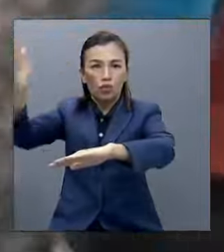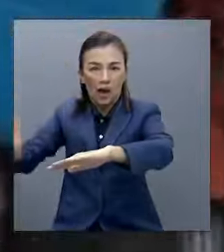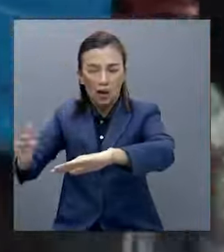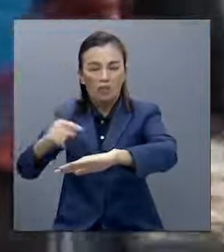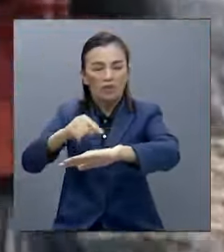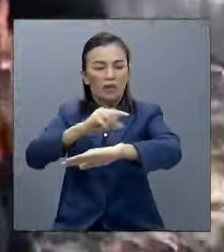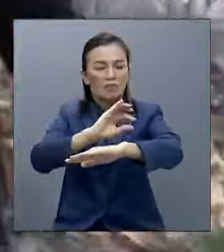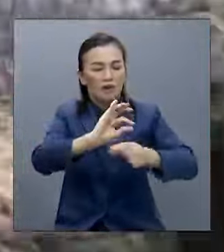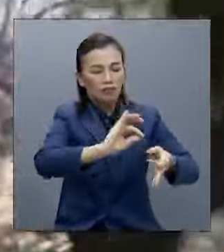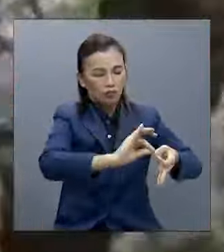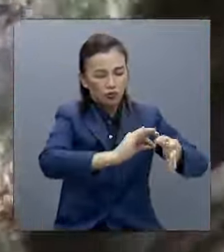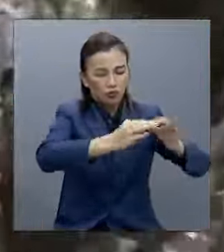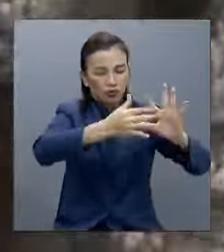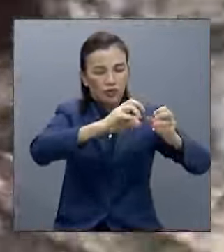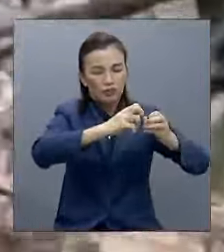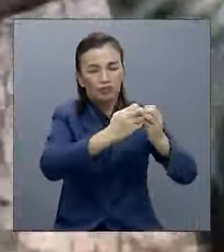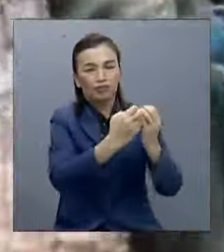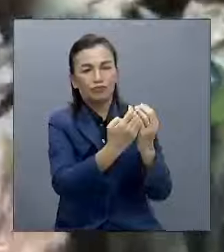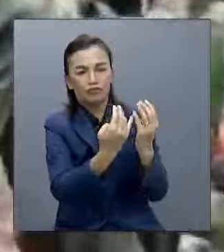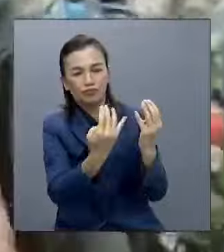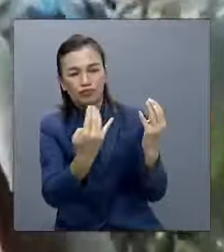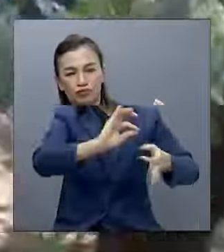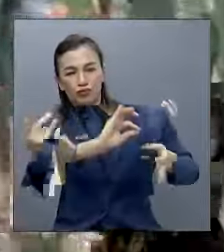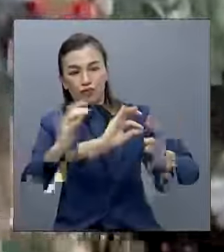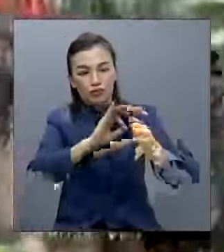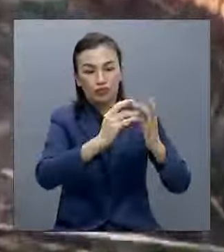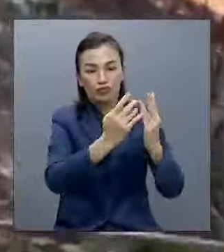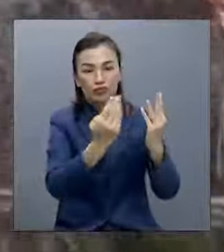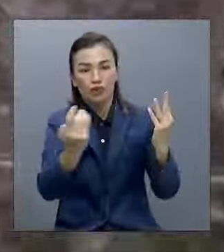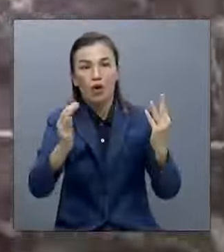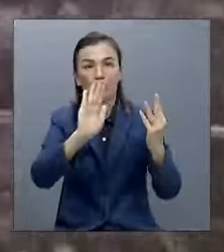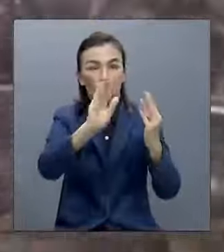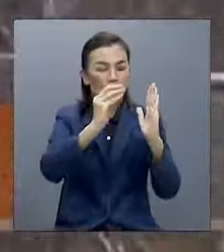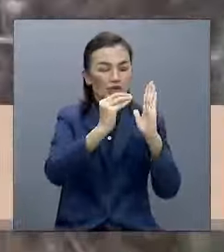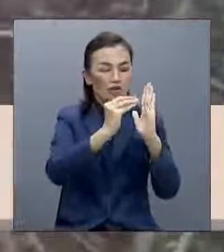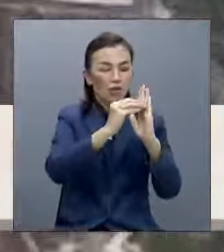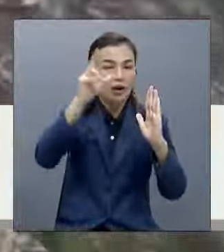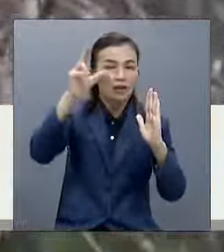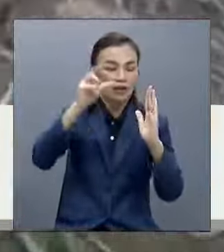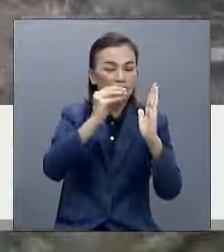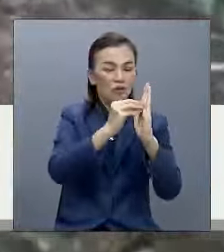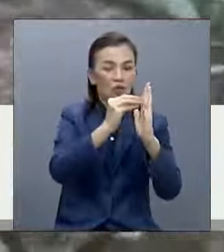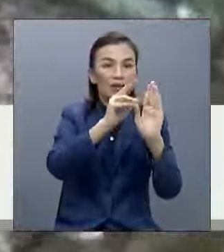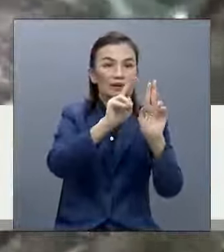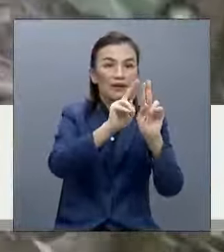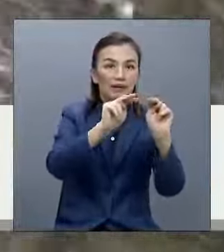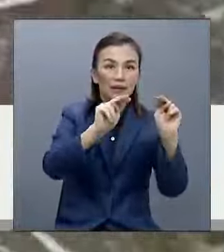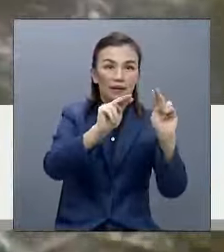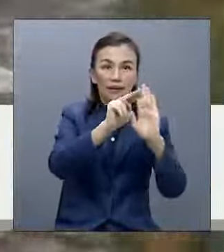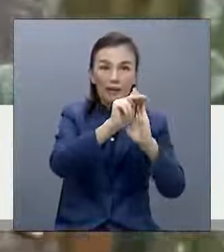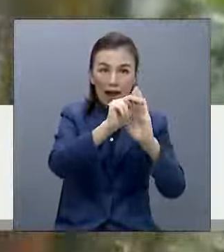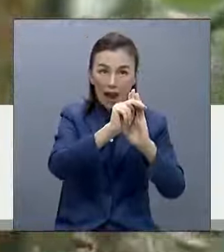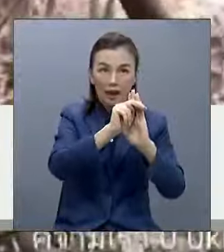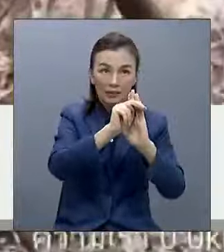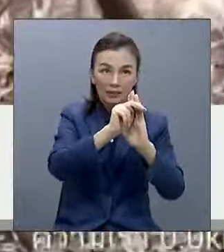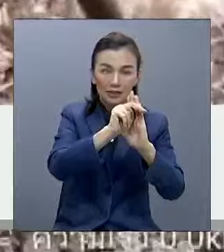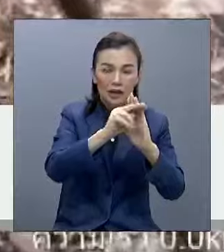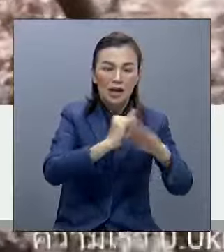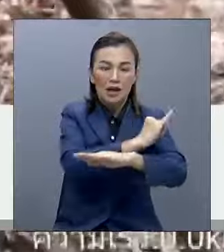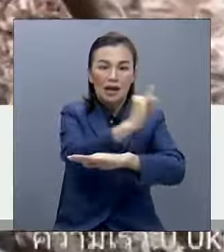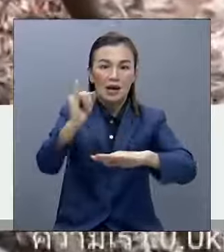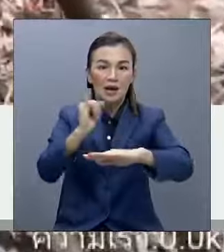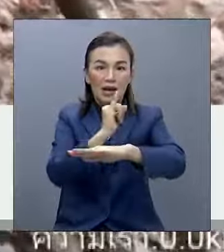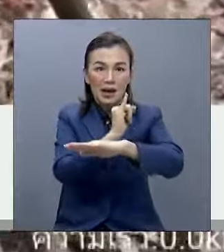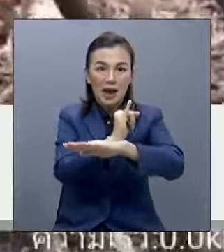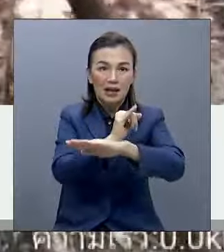ล้านนาหนองใหม่อำเภอแม่จริมจังหวัดน่านพื้นที่ป่าเสียหายไปกว่า30ไร่นะครับส่งผลทำให้ฝุ่นในจังหวัดน่าน